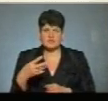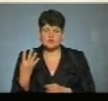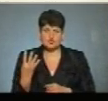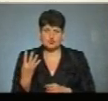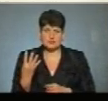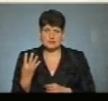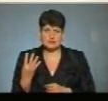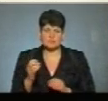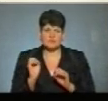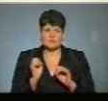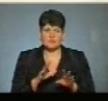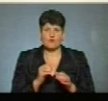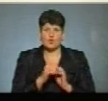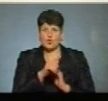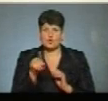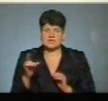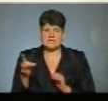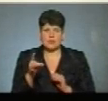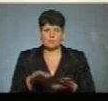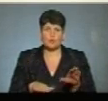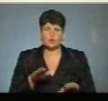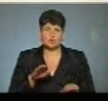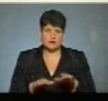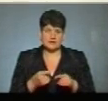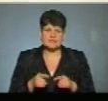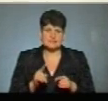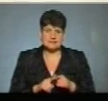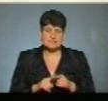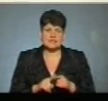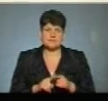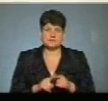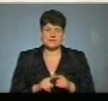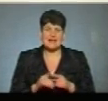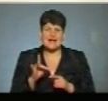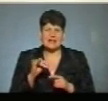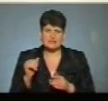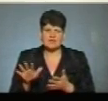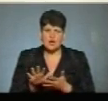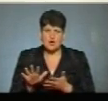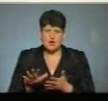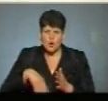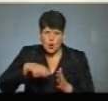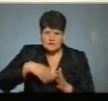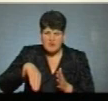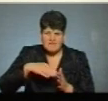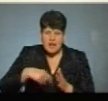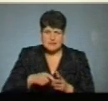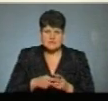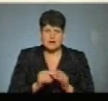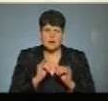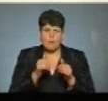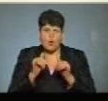області 24 тонни цих буде передано в кожен район по тонні. Це є реактив, який розбавляється і